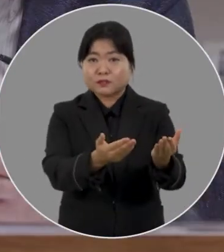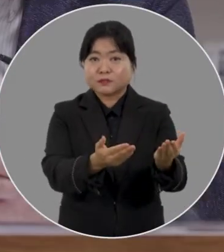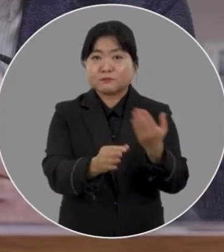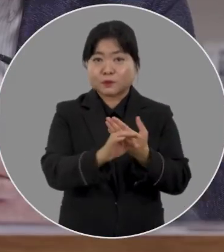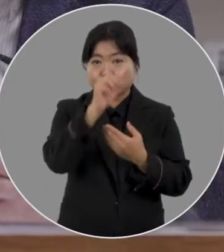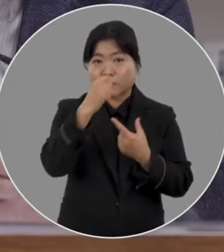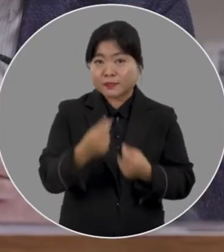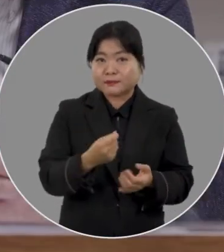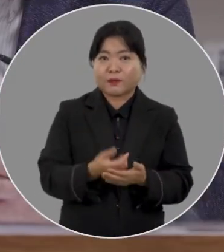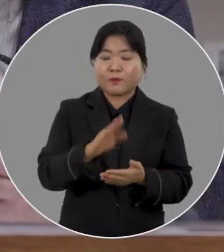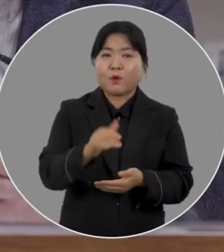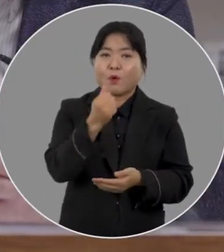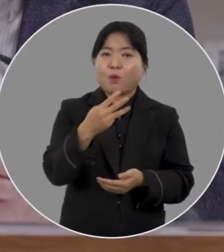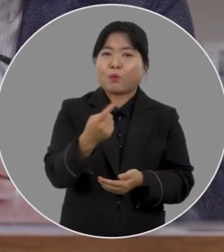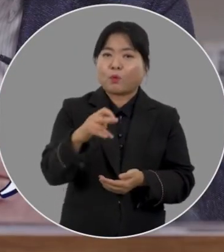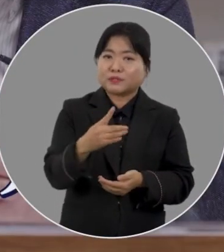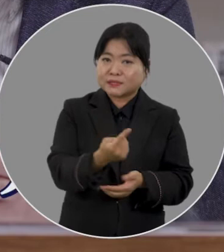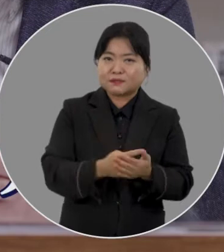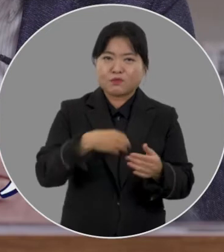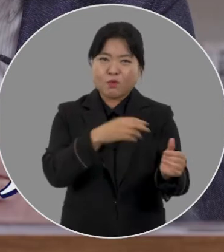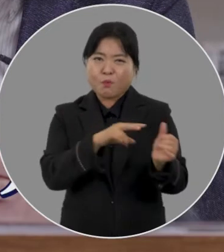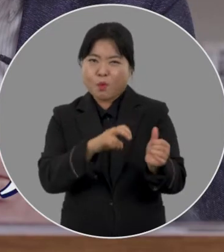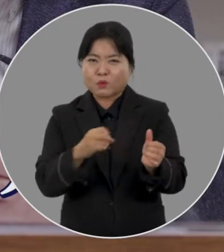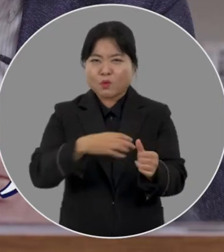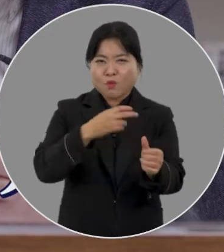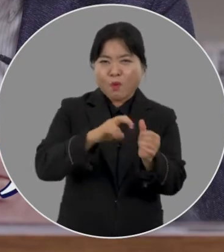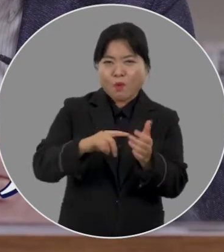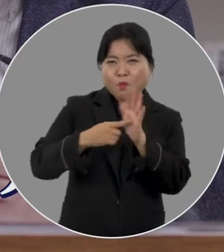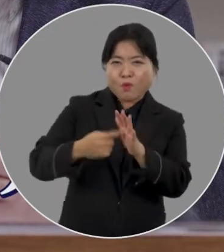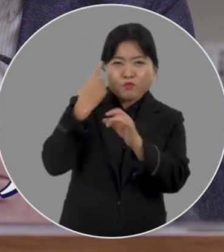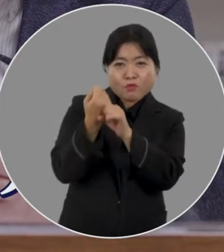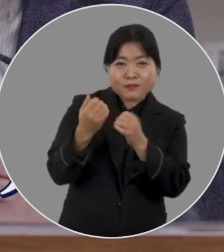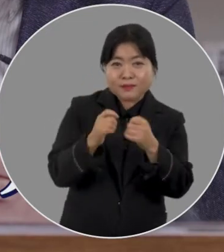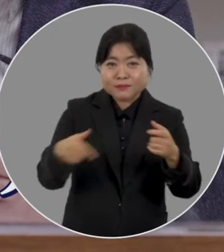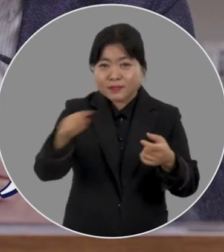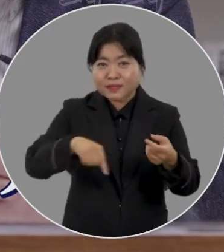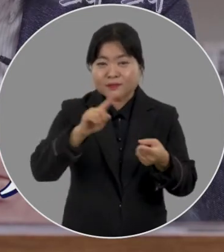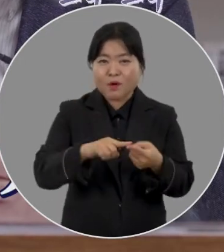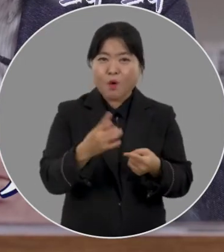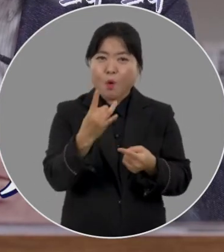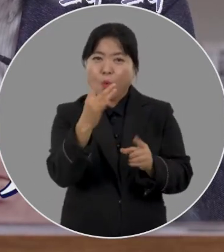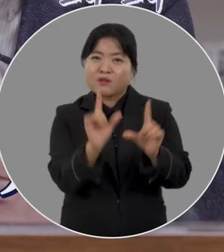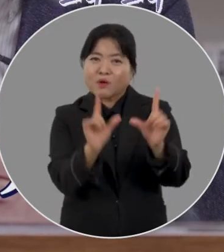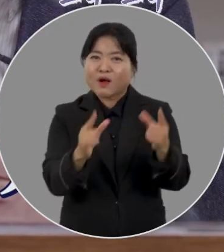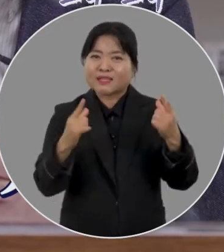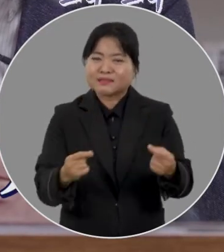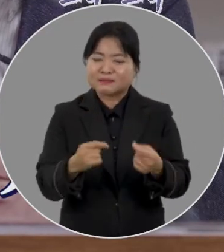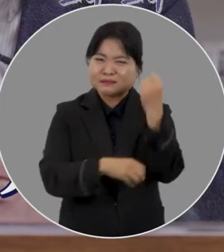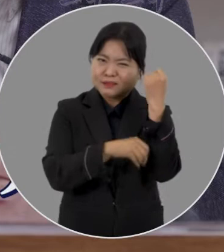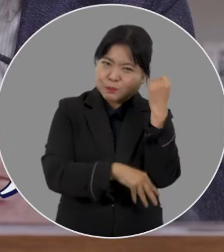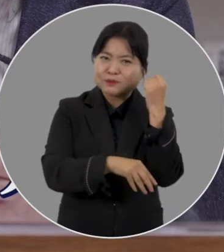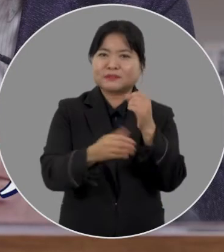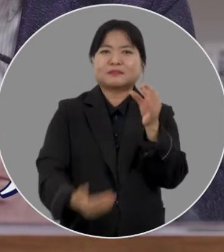같은데요. 사실 이제 홀로코스트는 뭐 혐오나 혐오 표현 연구하는 사람들한테는 일종의 어떤 원형 같은 사건이라고 할 수가